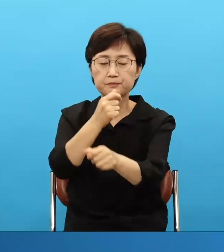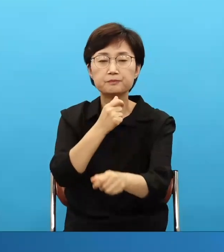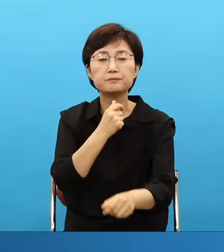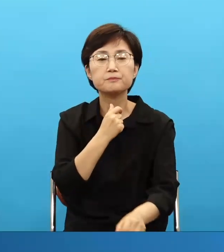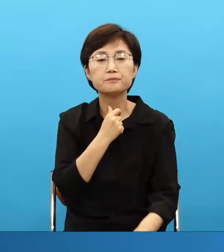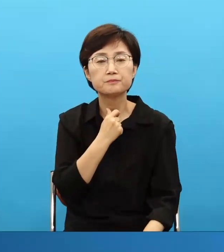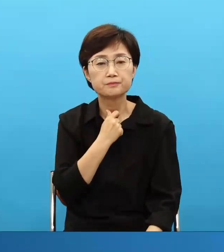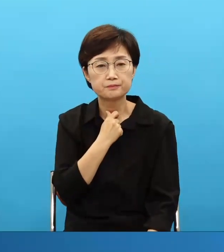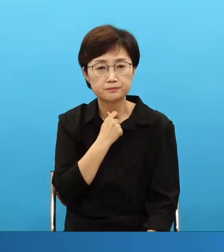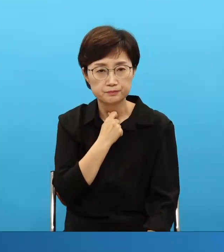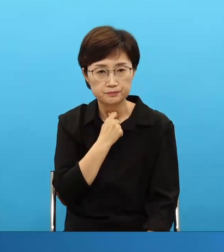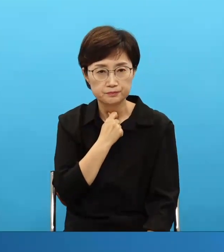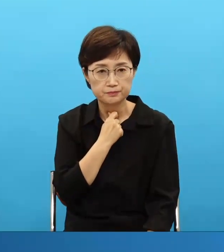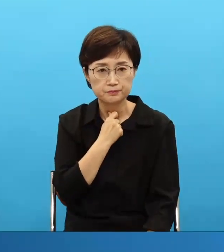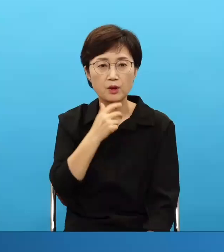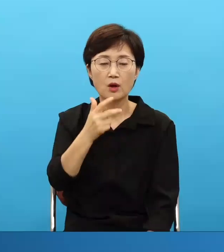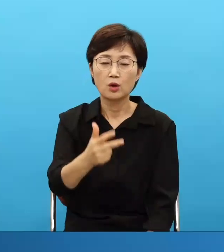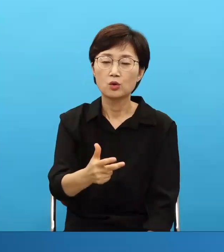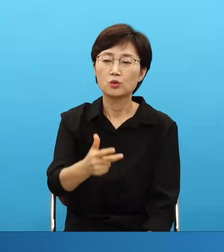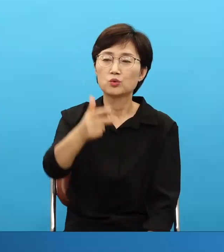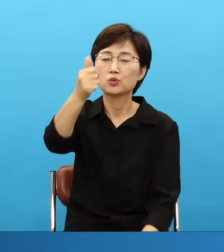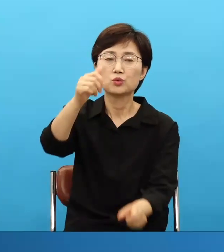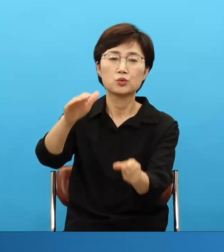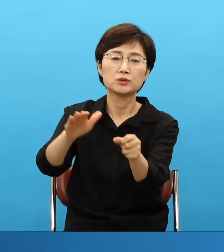들네 주의